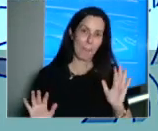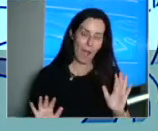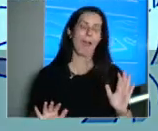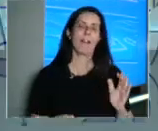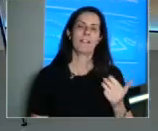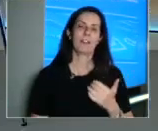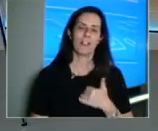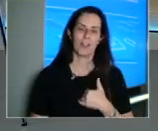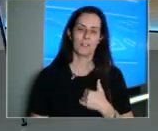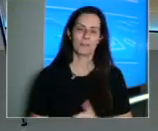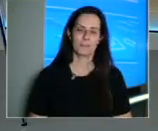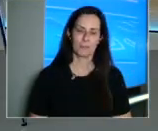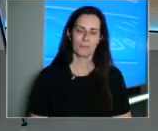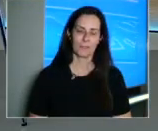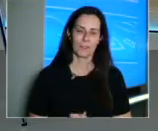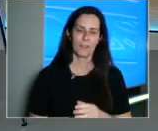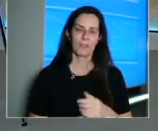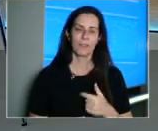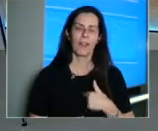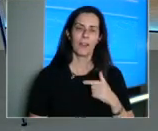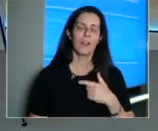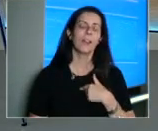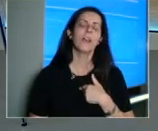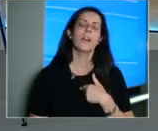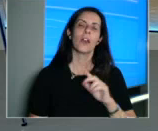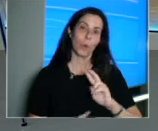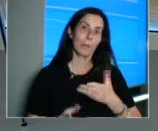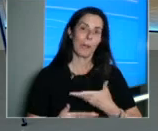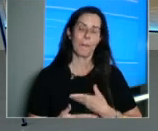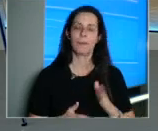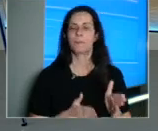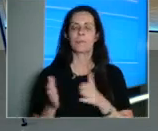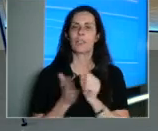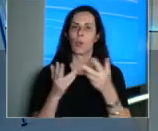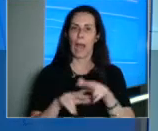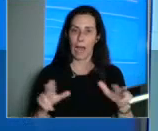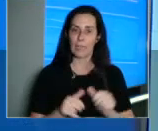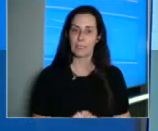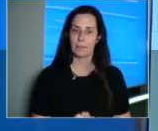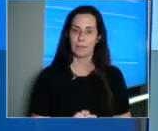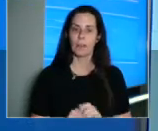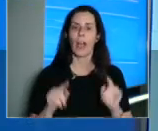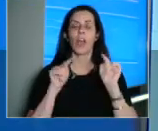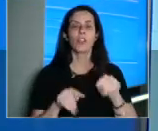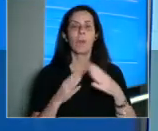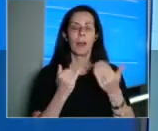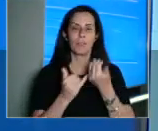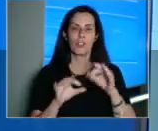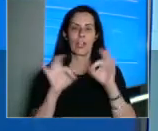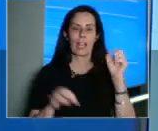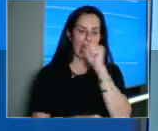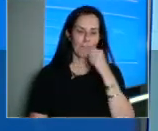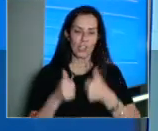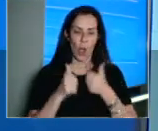עם ה... כן, עם הזה שלנו אנחנו הולכים לחיות יותר בשלום, אולי. בהארץ, רק שנגיע הביתה לפני שיתחיל